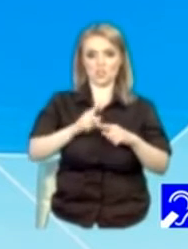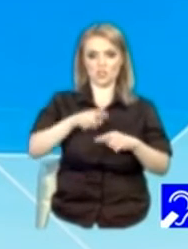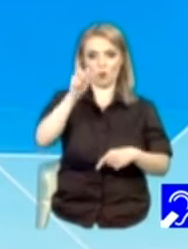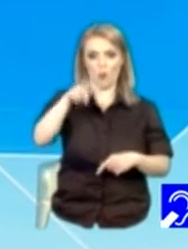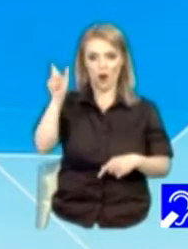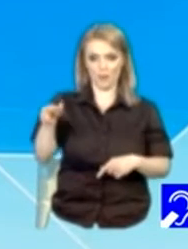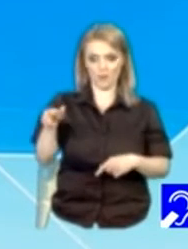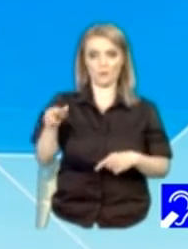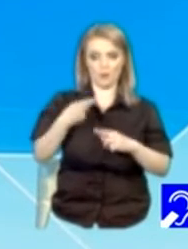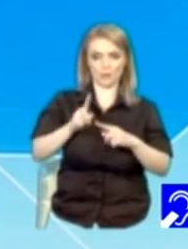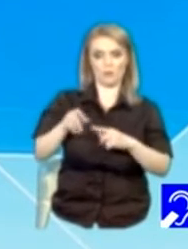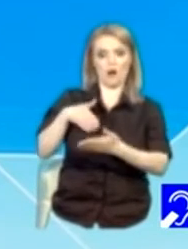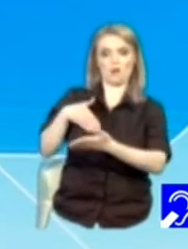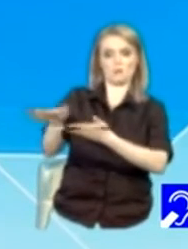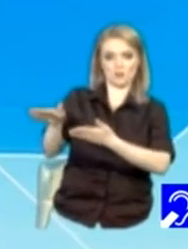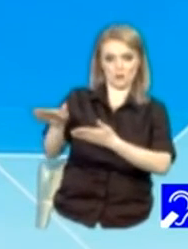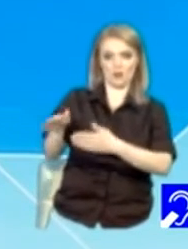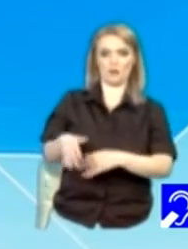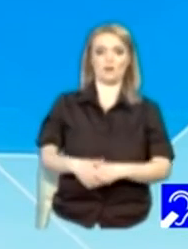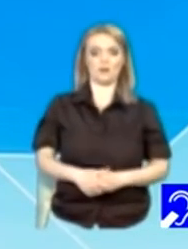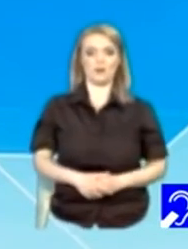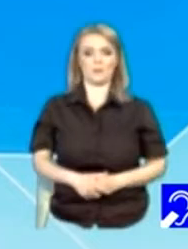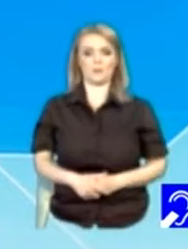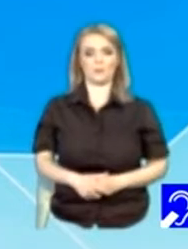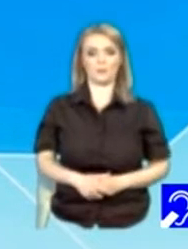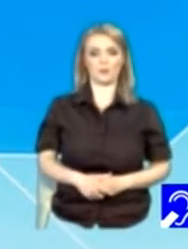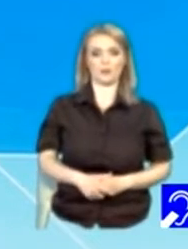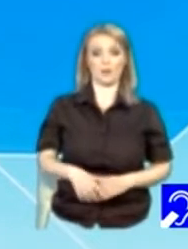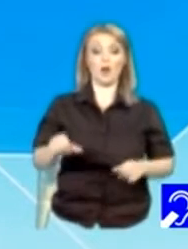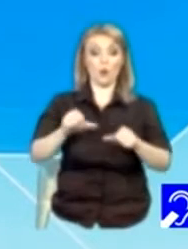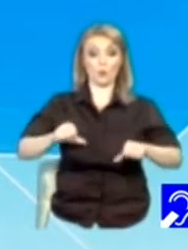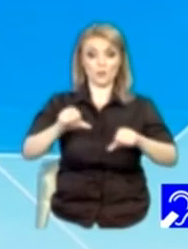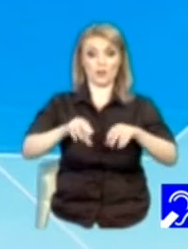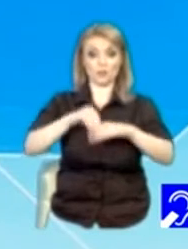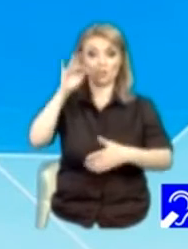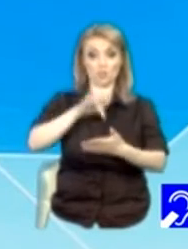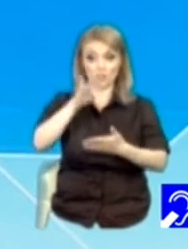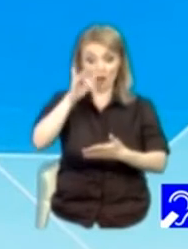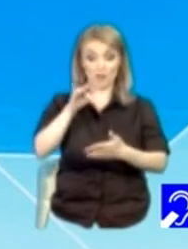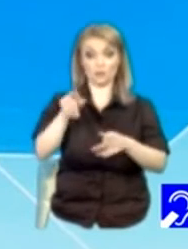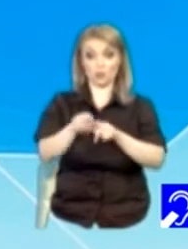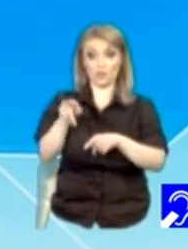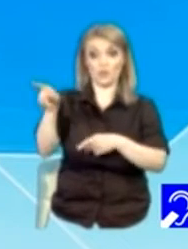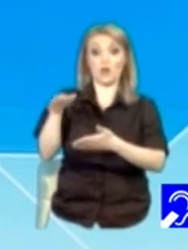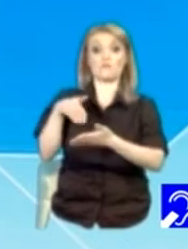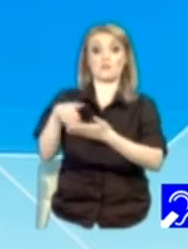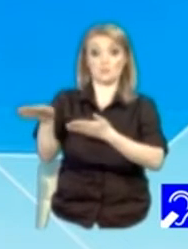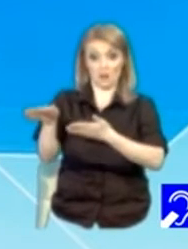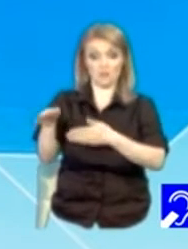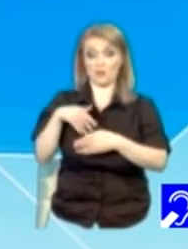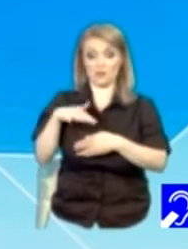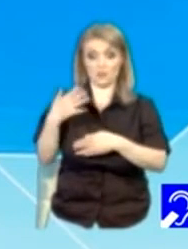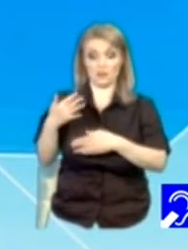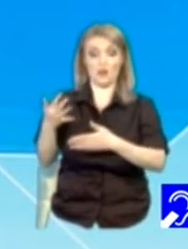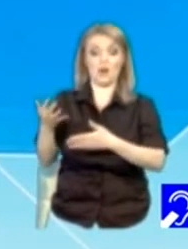fost refuzați de CEC-ul, chiar CEC-ul le-a refuzat recursul lor privind